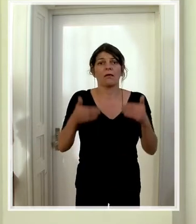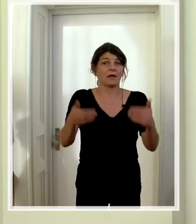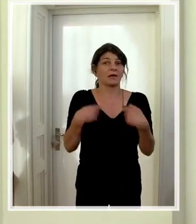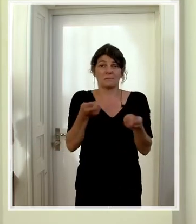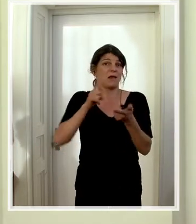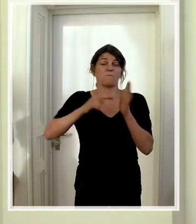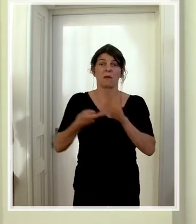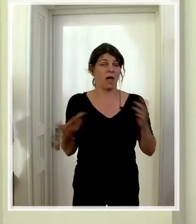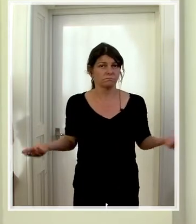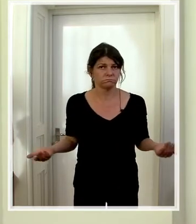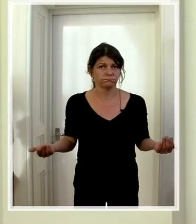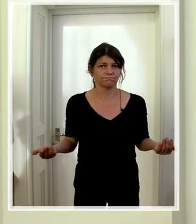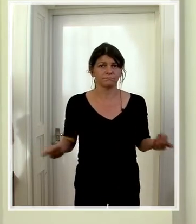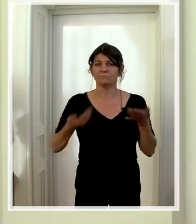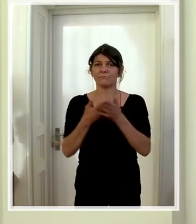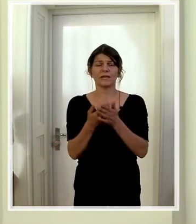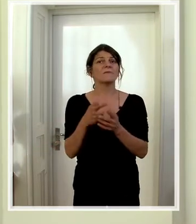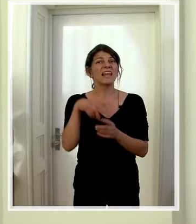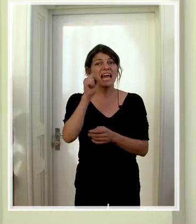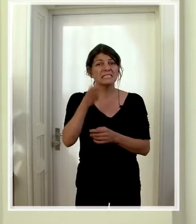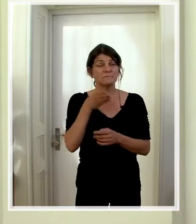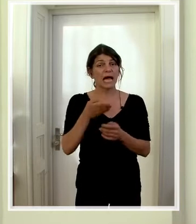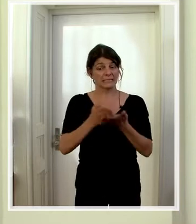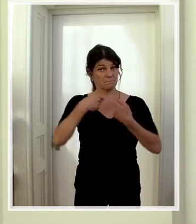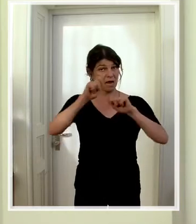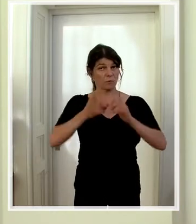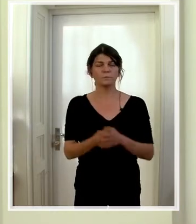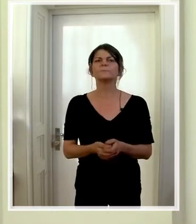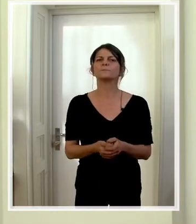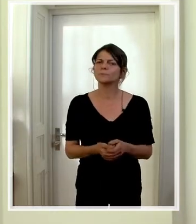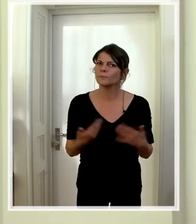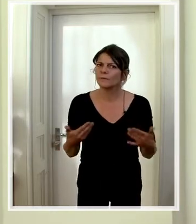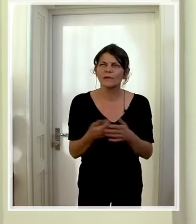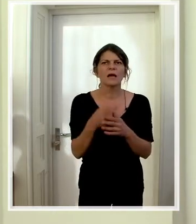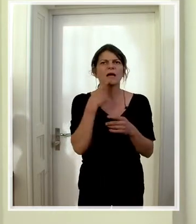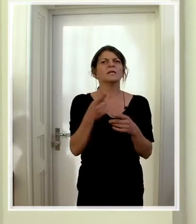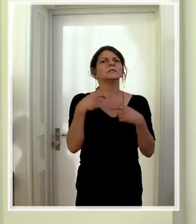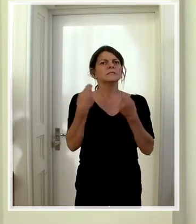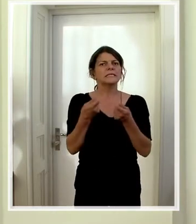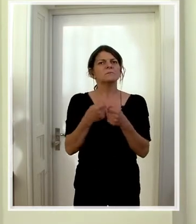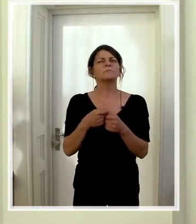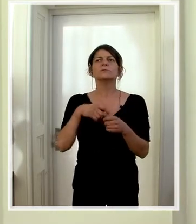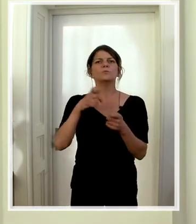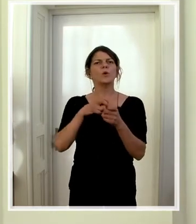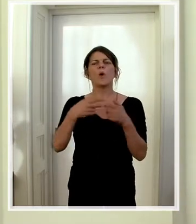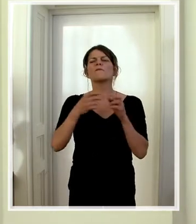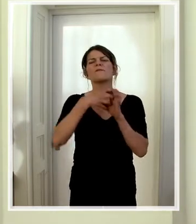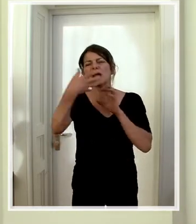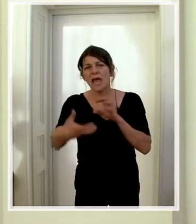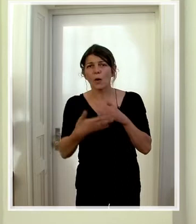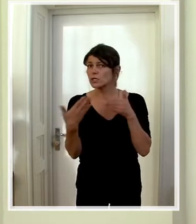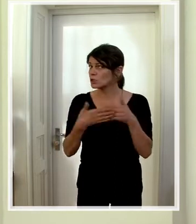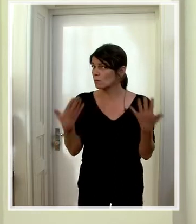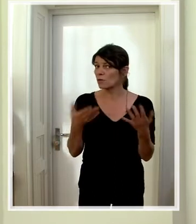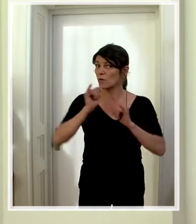Also wie gesagt, gerade wenn die S-Bahn einmal gebaut ist, da wird, wie gesagt, es würden Kreise da sein, wo eine Verlängerung zum Beispiel von